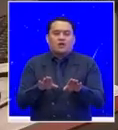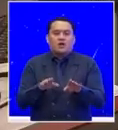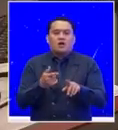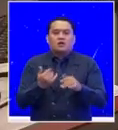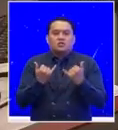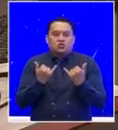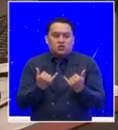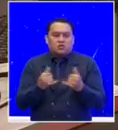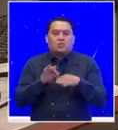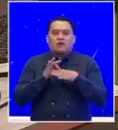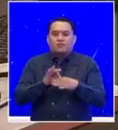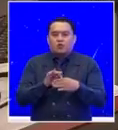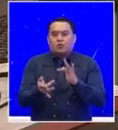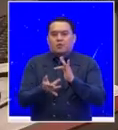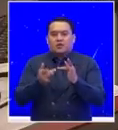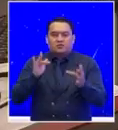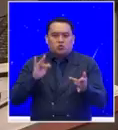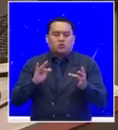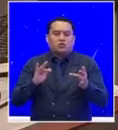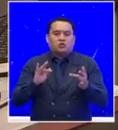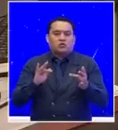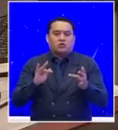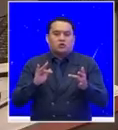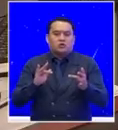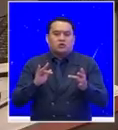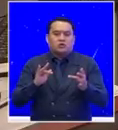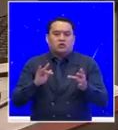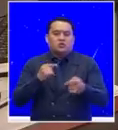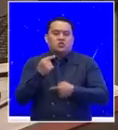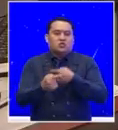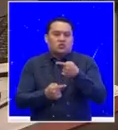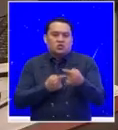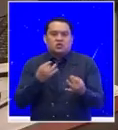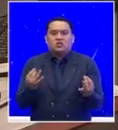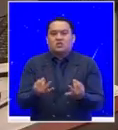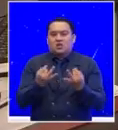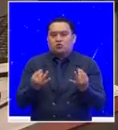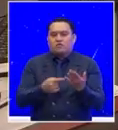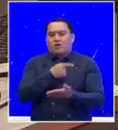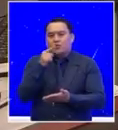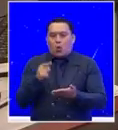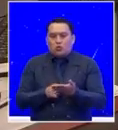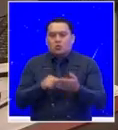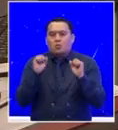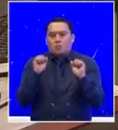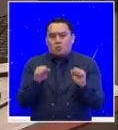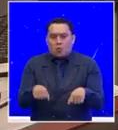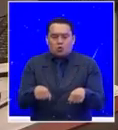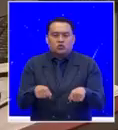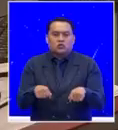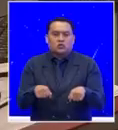данное мероприятие проходит в онлайн-режиме. По интересующим вас вопросам вы